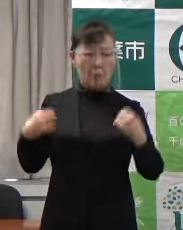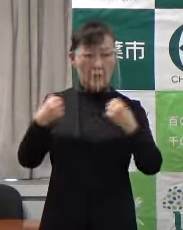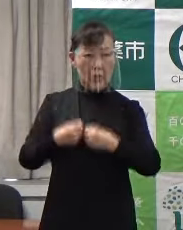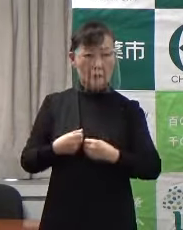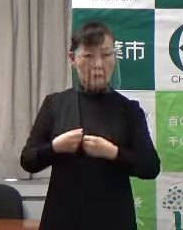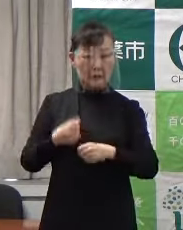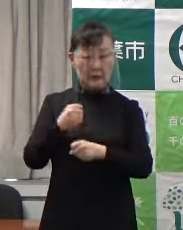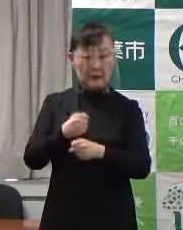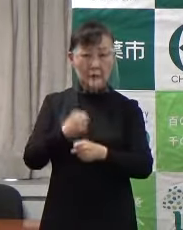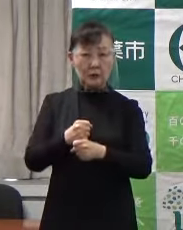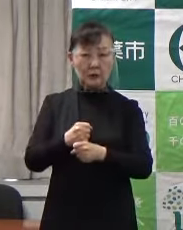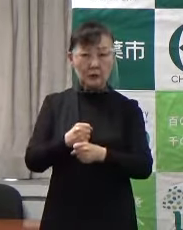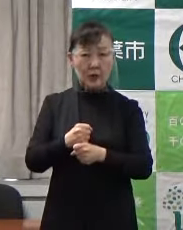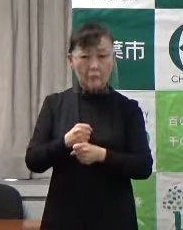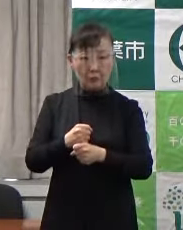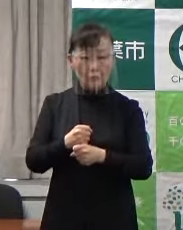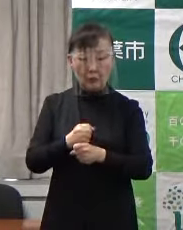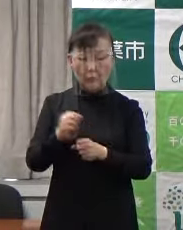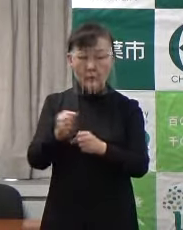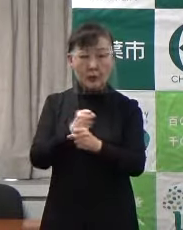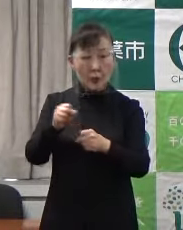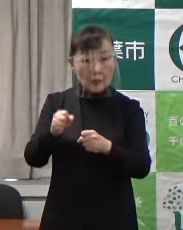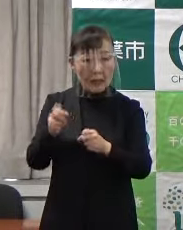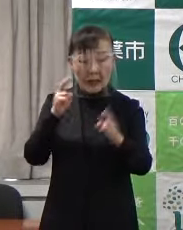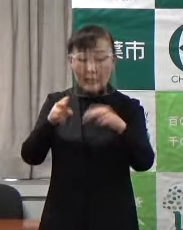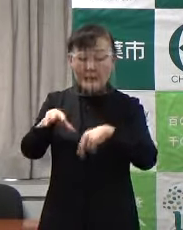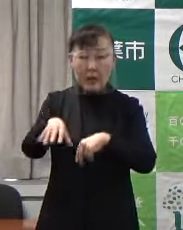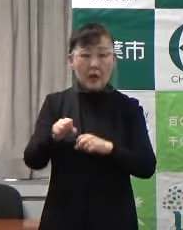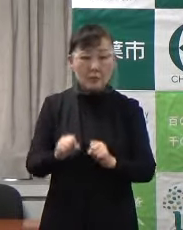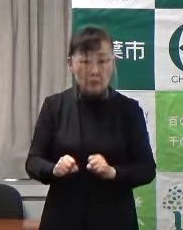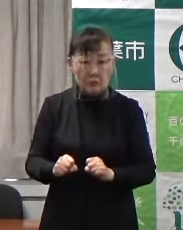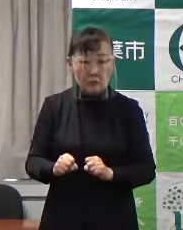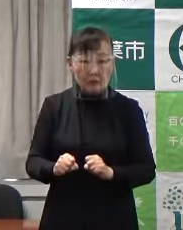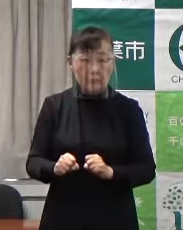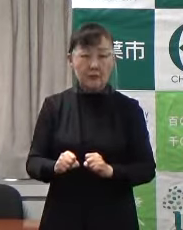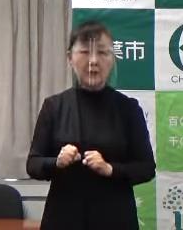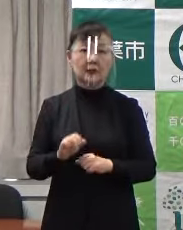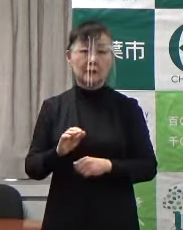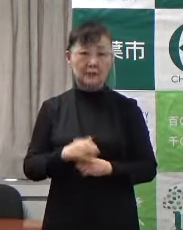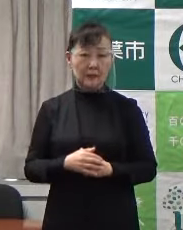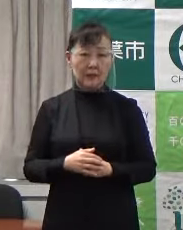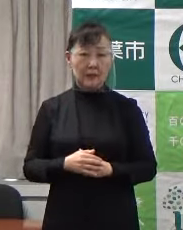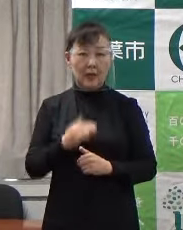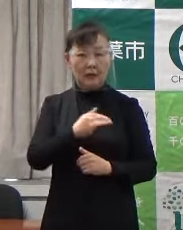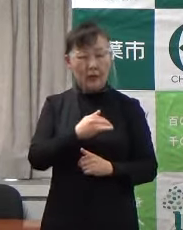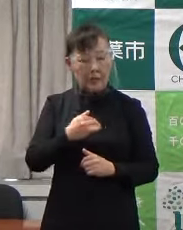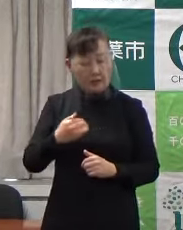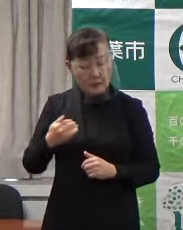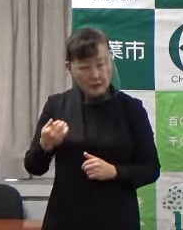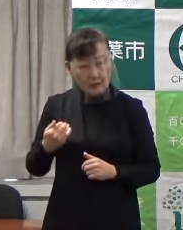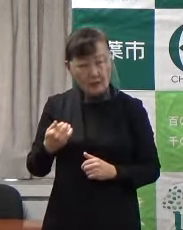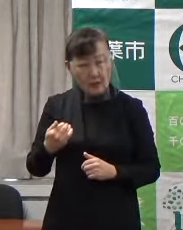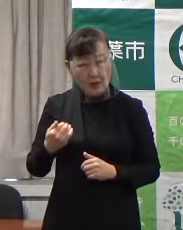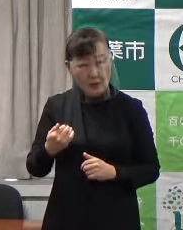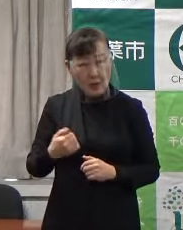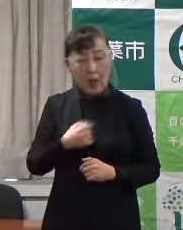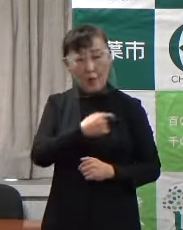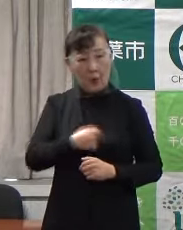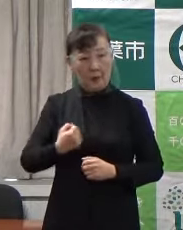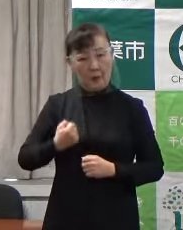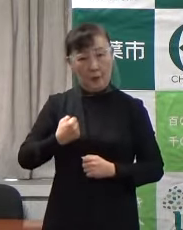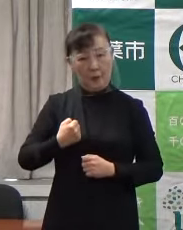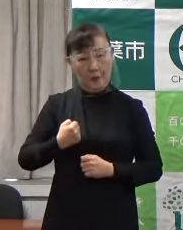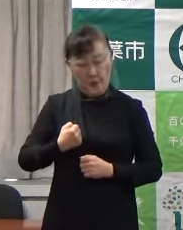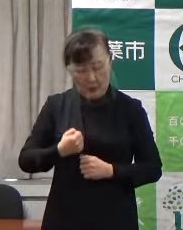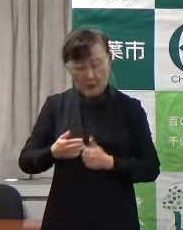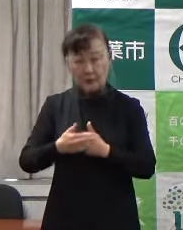製造している、でそういう事業者がいるんだということでですね、まあ、我々にとっては大変心強いなという